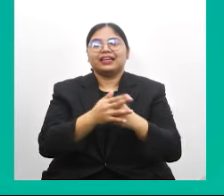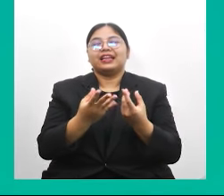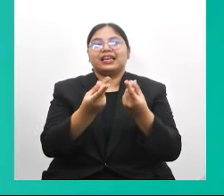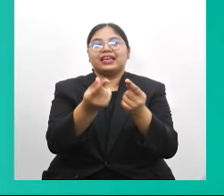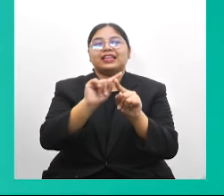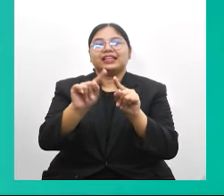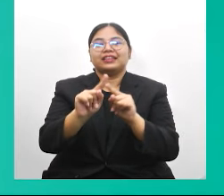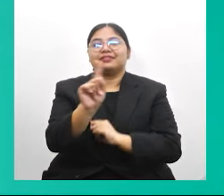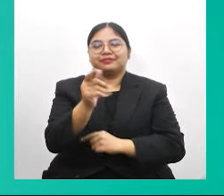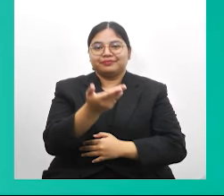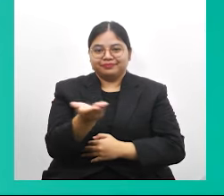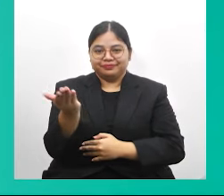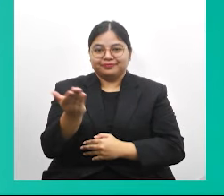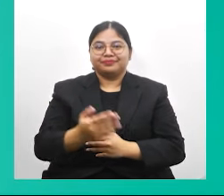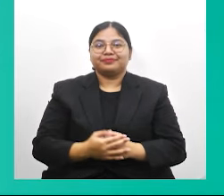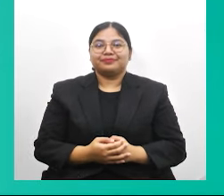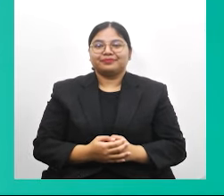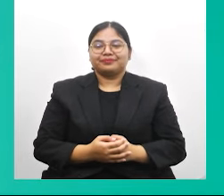ครับ